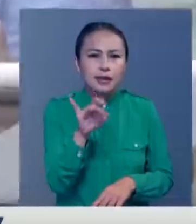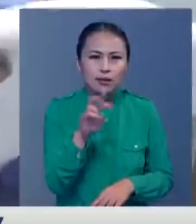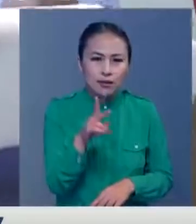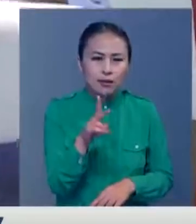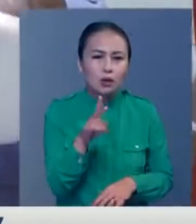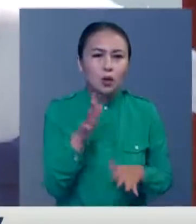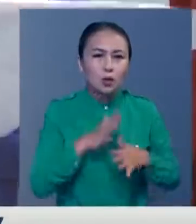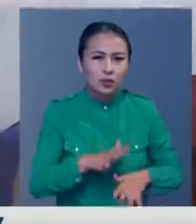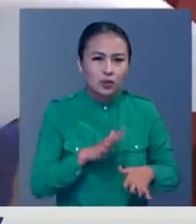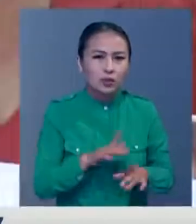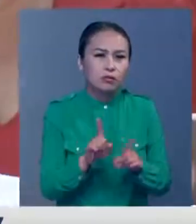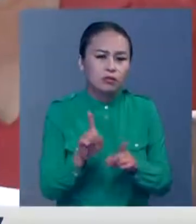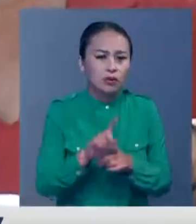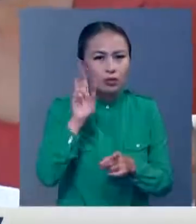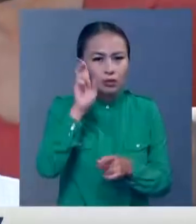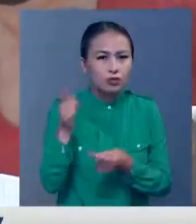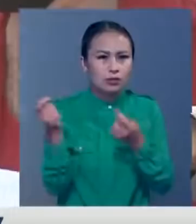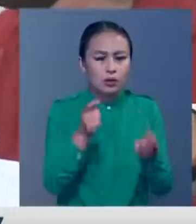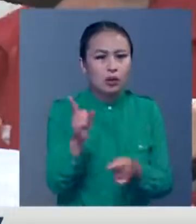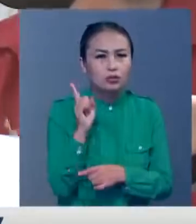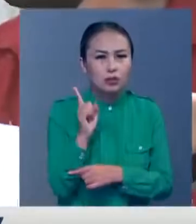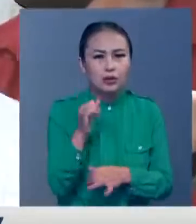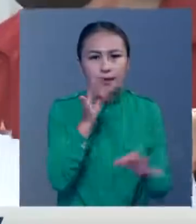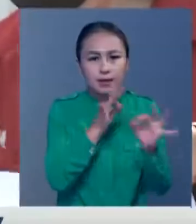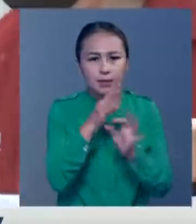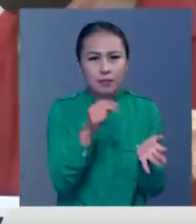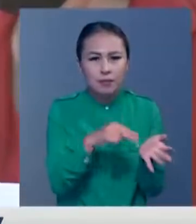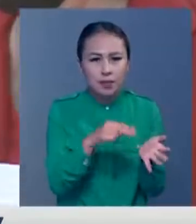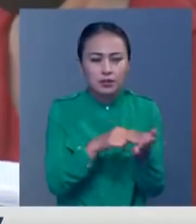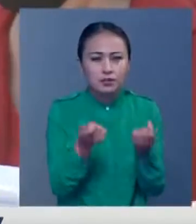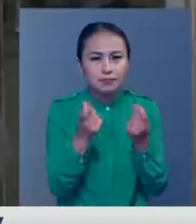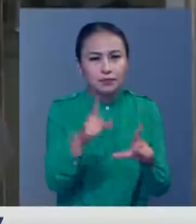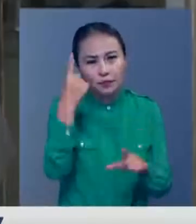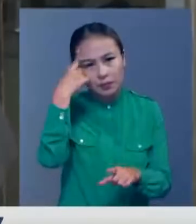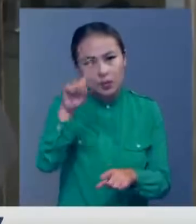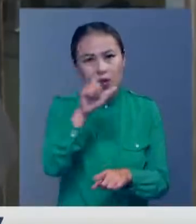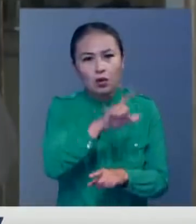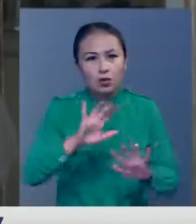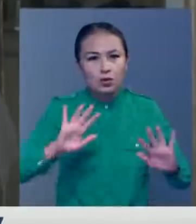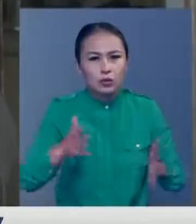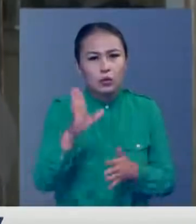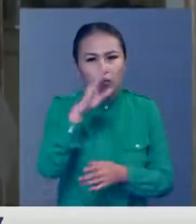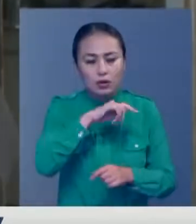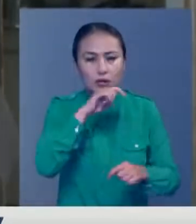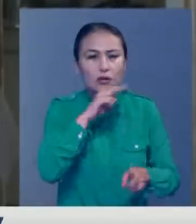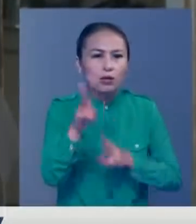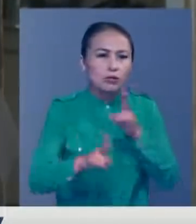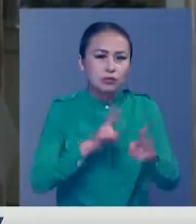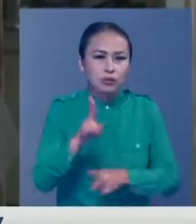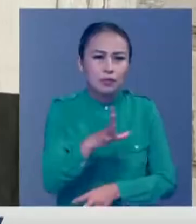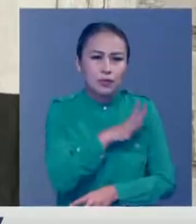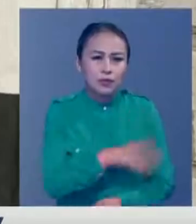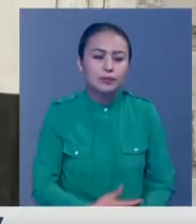Енді Израиль мен Грузия елдерінен келуін күтіп отыр. Ал дәрі-дәрмек бағасының негізсіз көтеру дерегіне орай құзырлы органдарға шағым